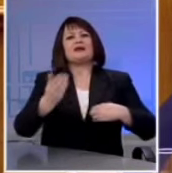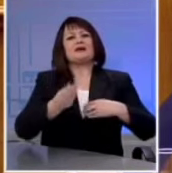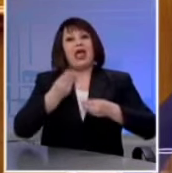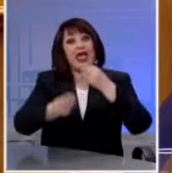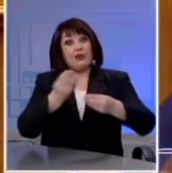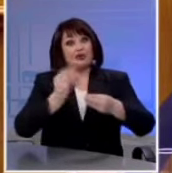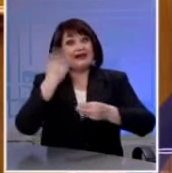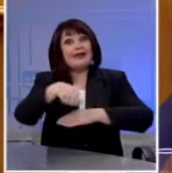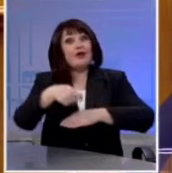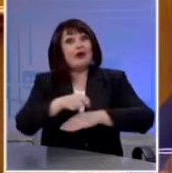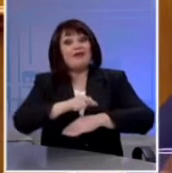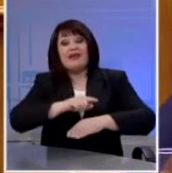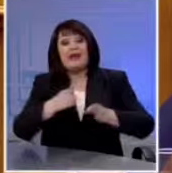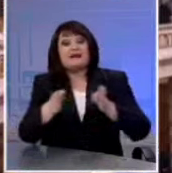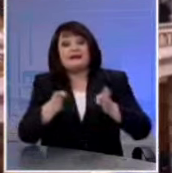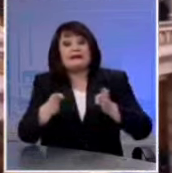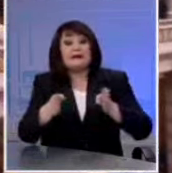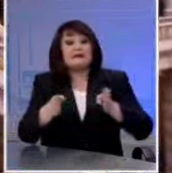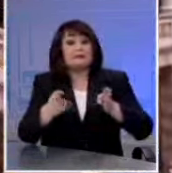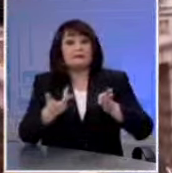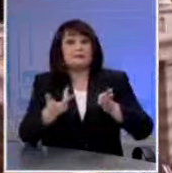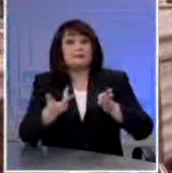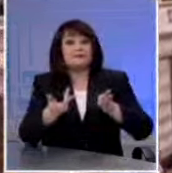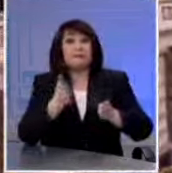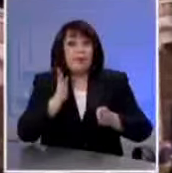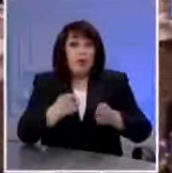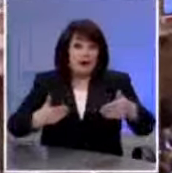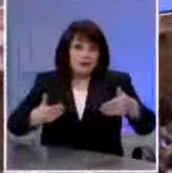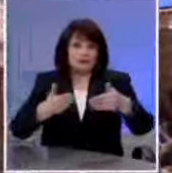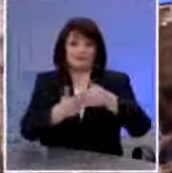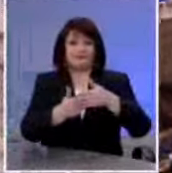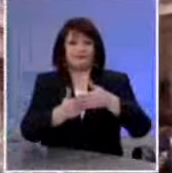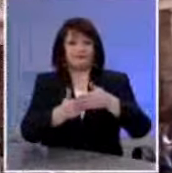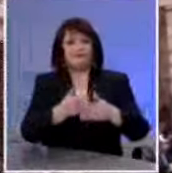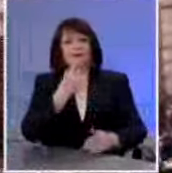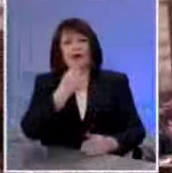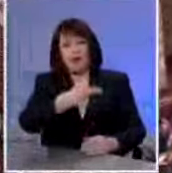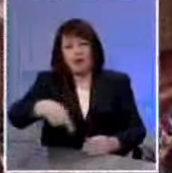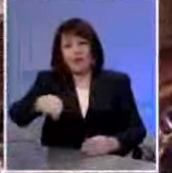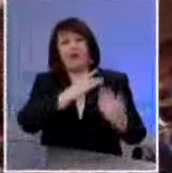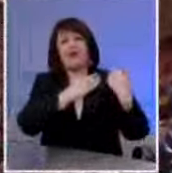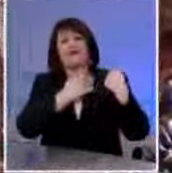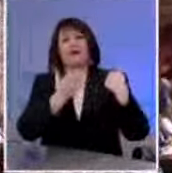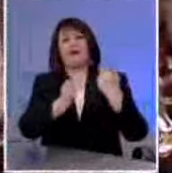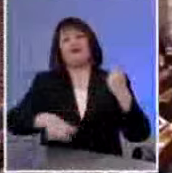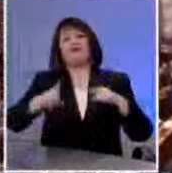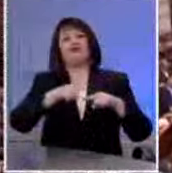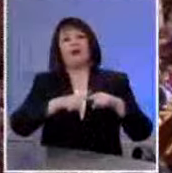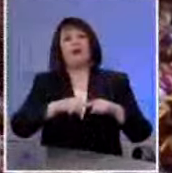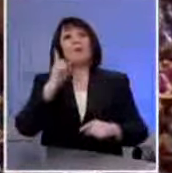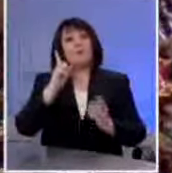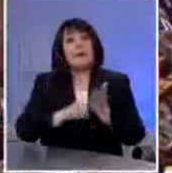εκάστοτε Υπουργό Δικαιοσύνης. Γιατί έχουμε όλη ευθύνη απέναντι στον ελληνικό λαό. Και ο ελληνικός λαός έχει δικαίωμα να